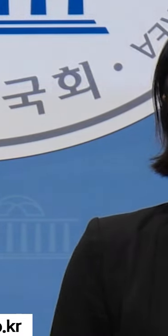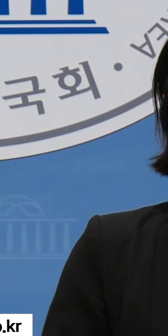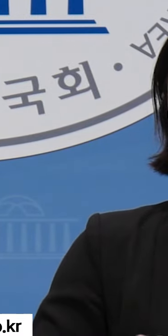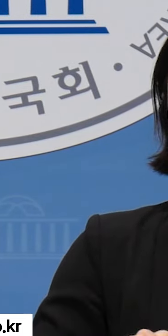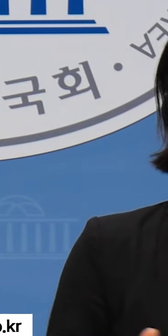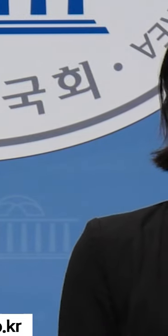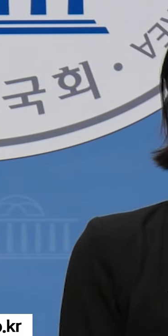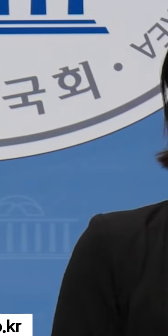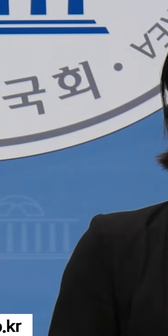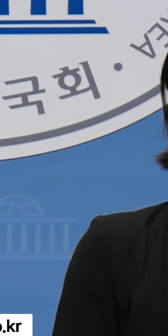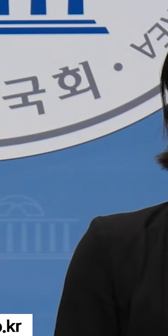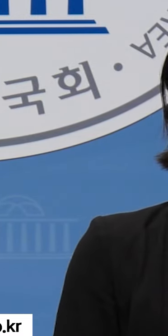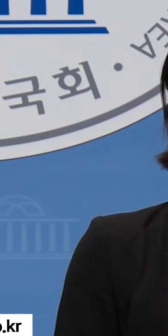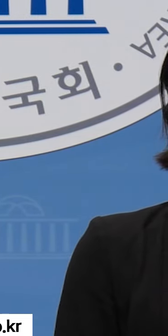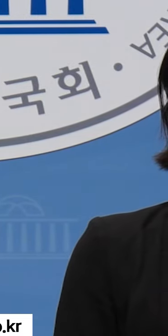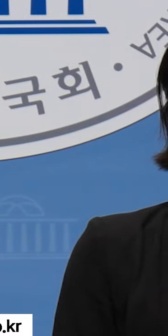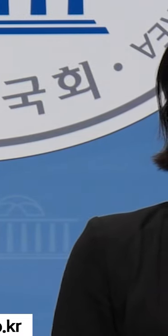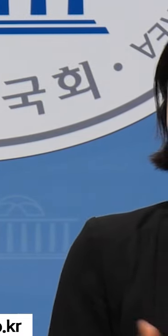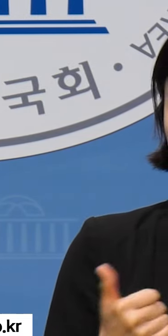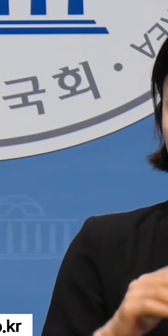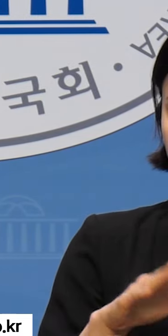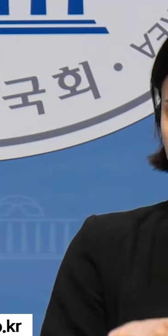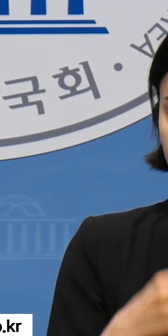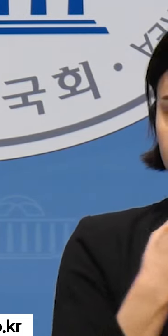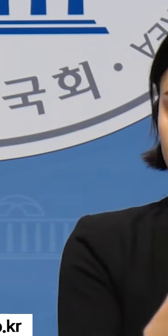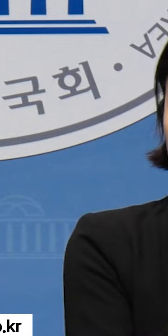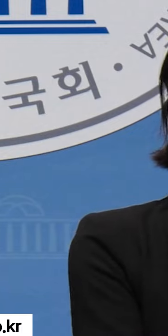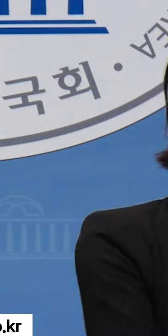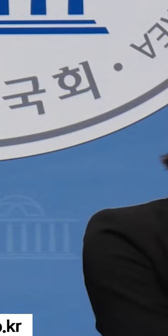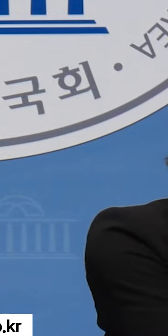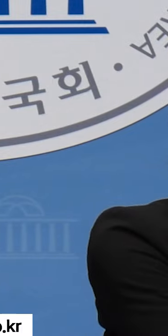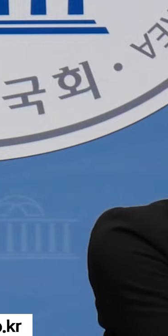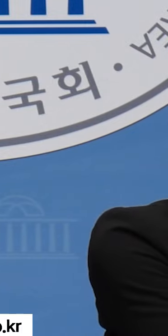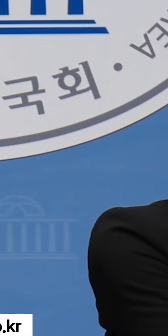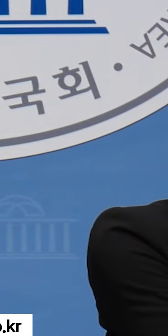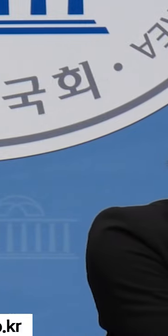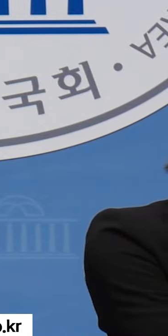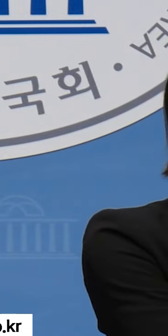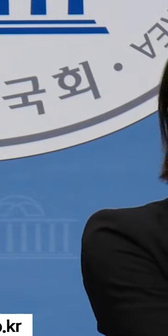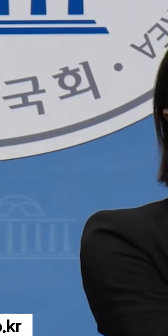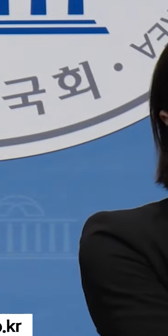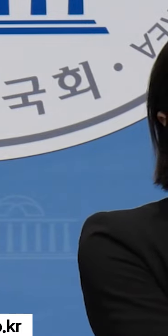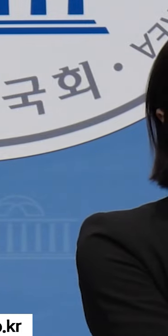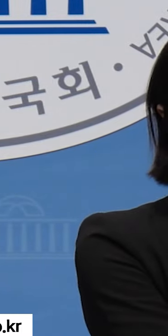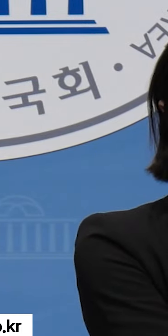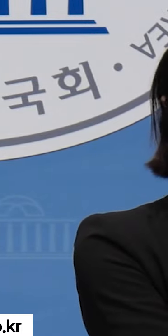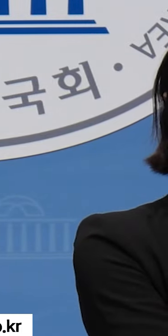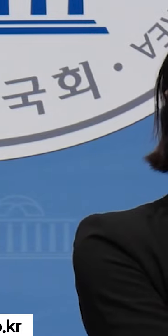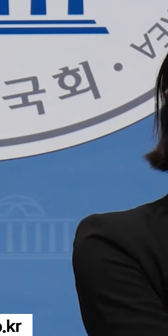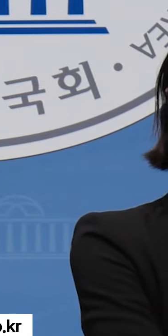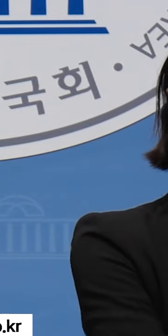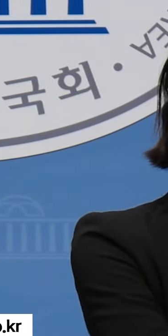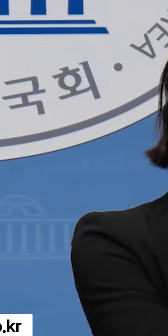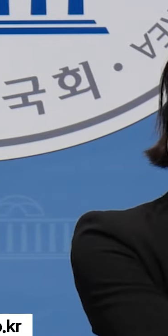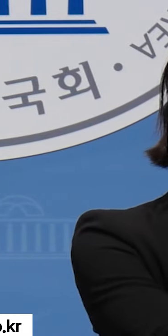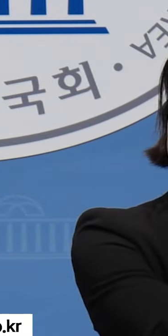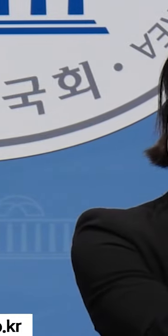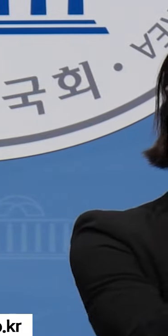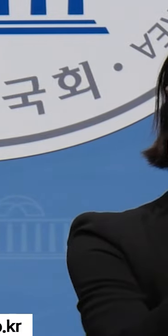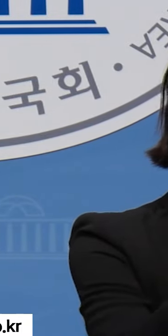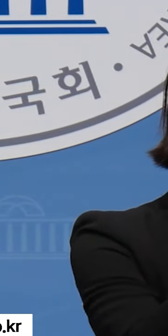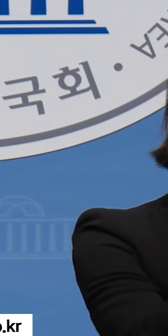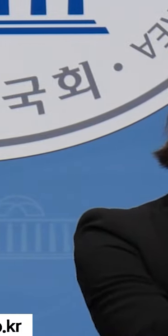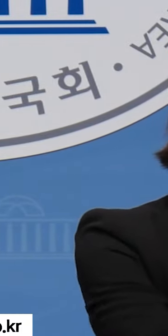과학기술정보방송통신위원회에서 더불어민주당의 일방적 의사강행 처리를 보면서 우리는 상임위가 이 본래